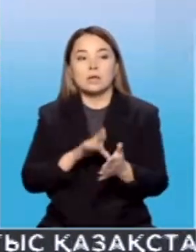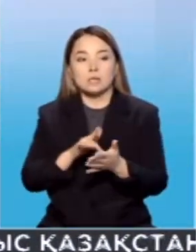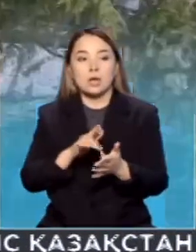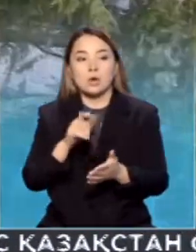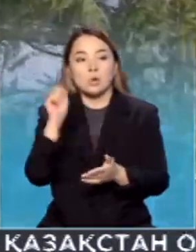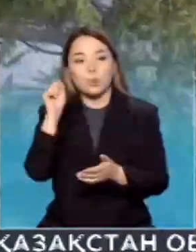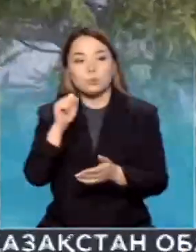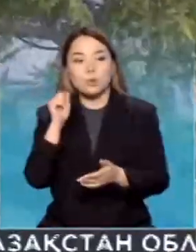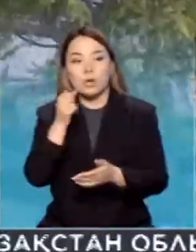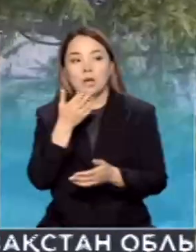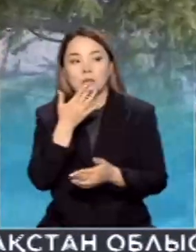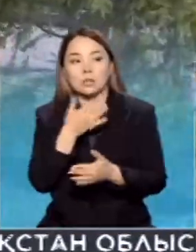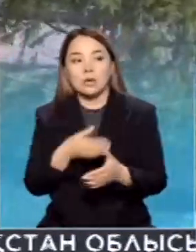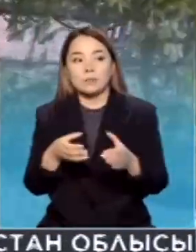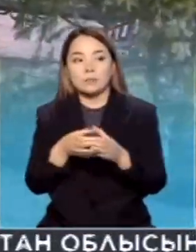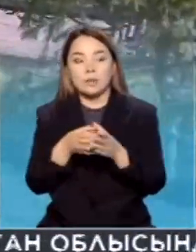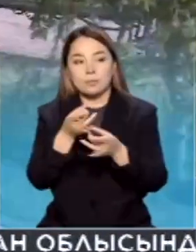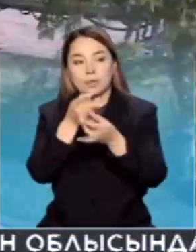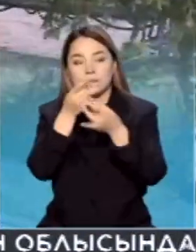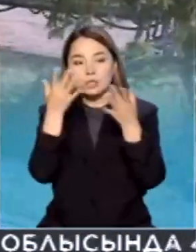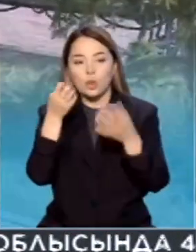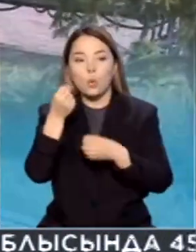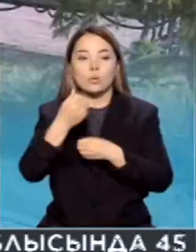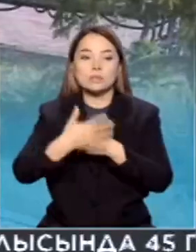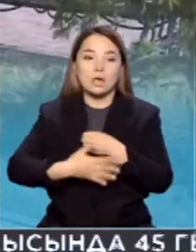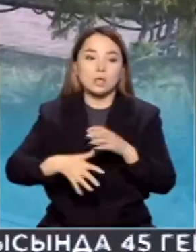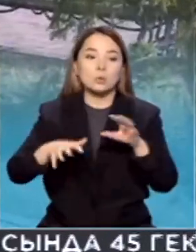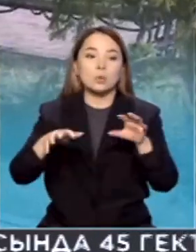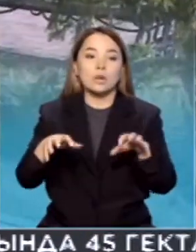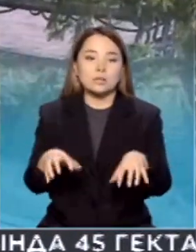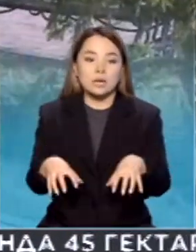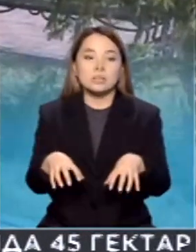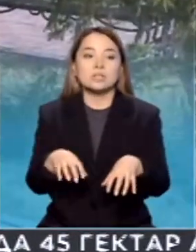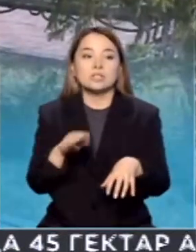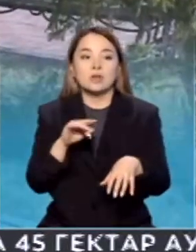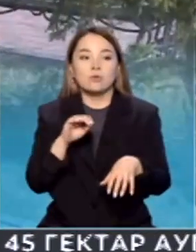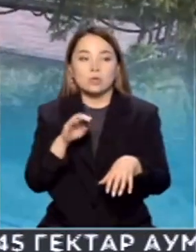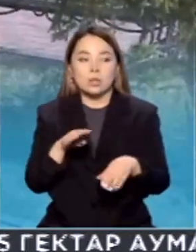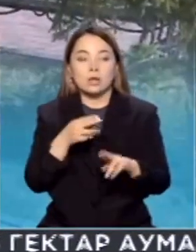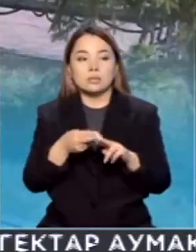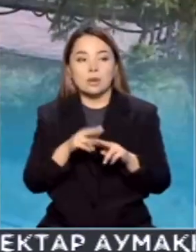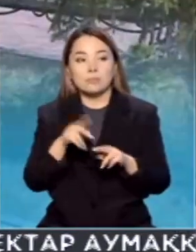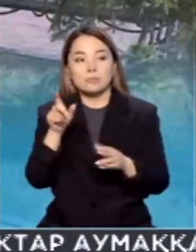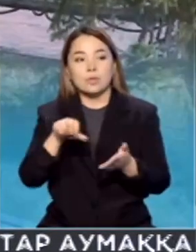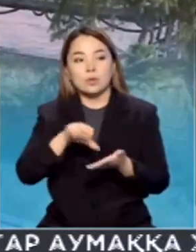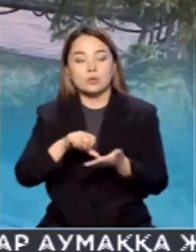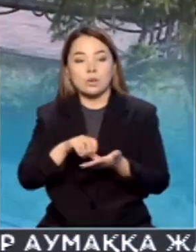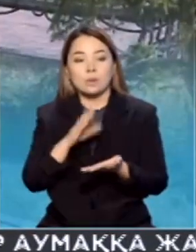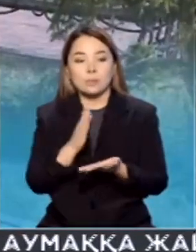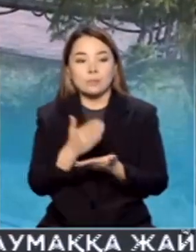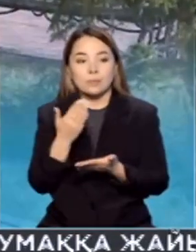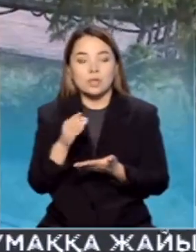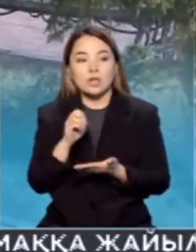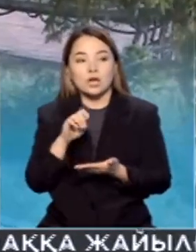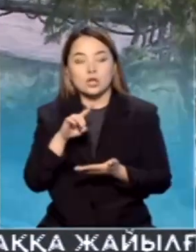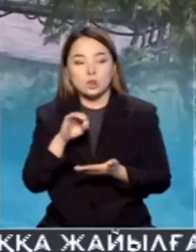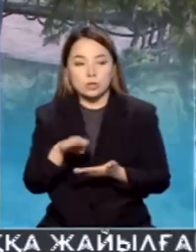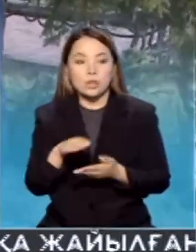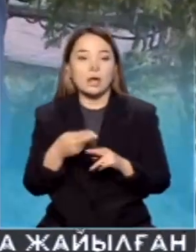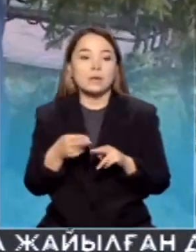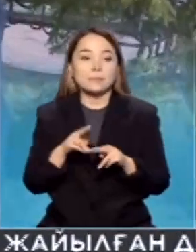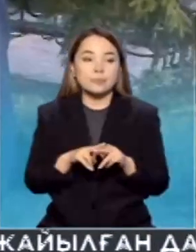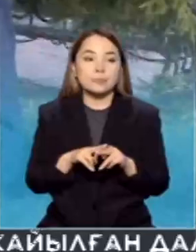Özbek etna medeni ortalığının töregası Şerzot Pulatov Mırza tur. Şerzot Abozulu